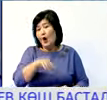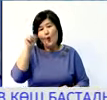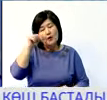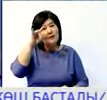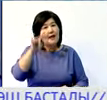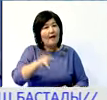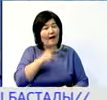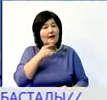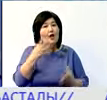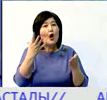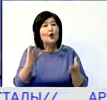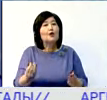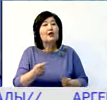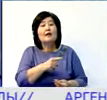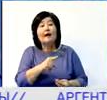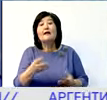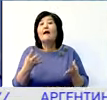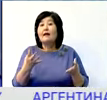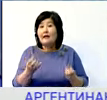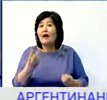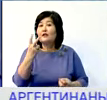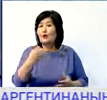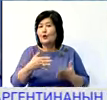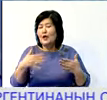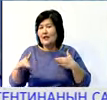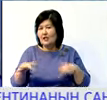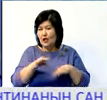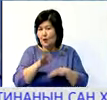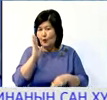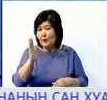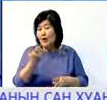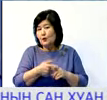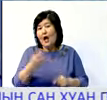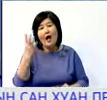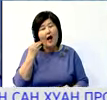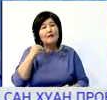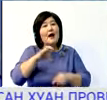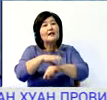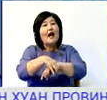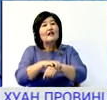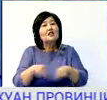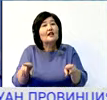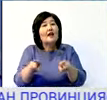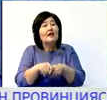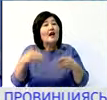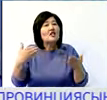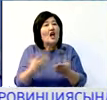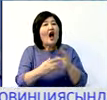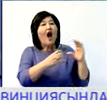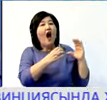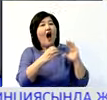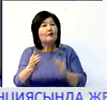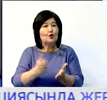Өзбекстанның Қазақстандағы күндер аясында тағы да 200-ден астам шара өтпекші. Сондай-ақ Алматы мен Ташкент арасында жаңа автобус